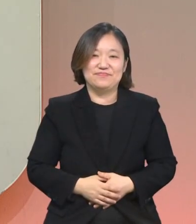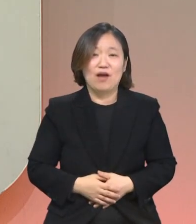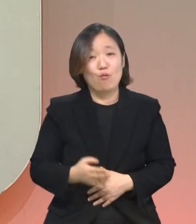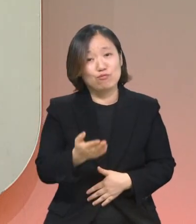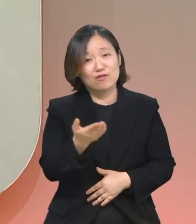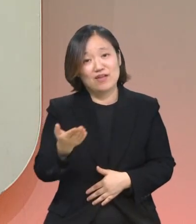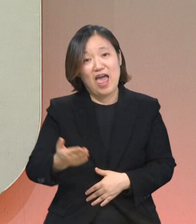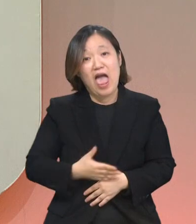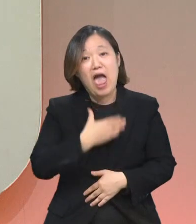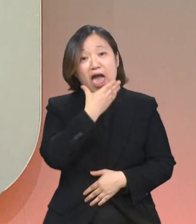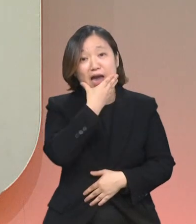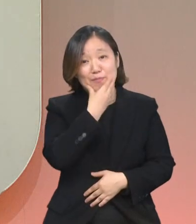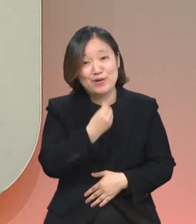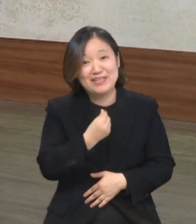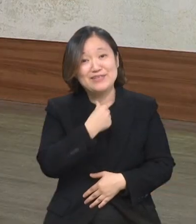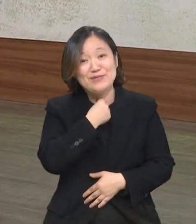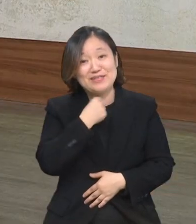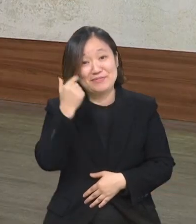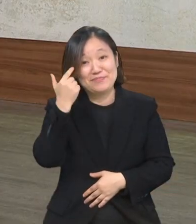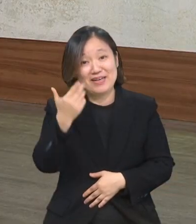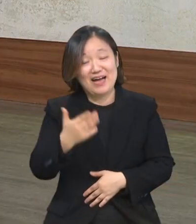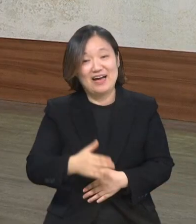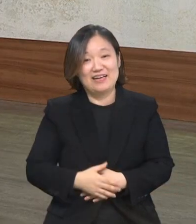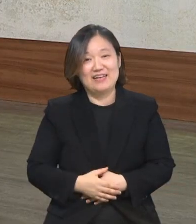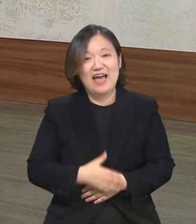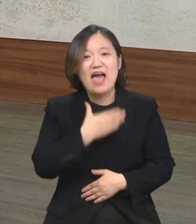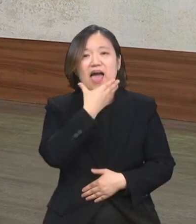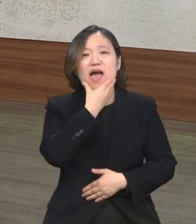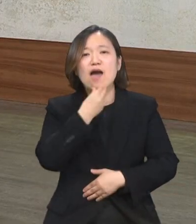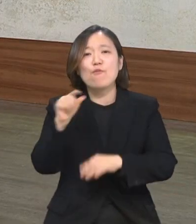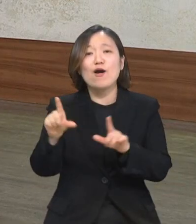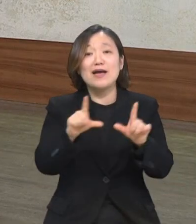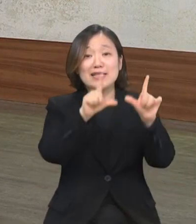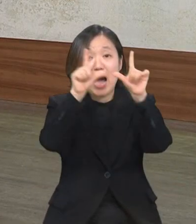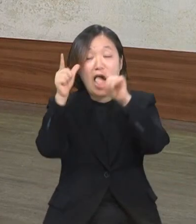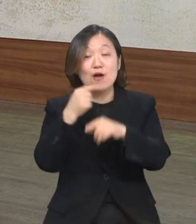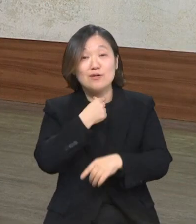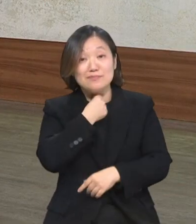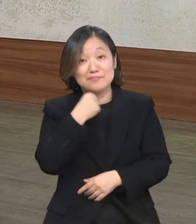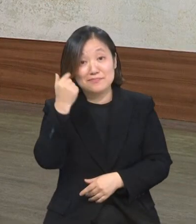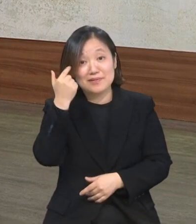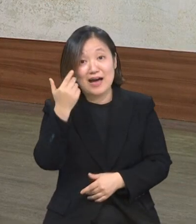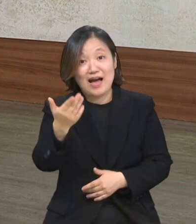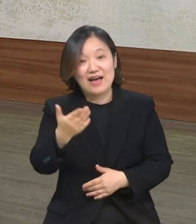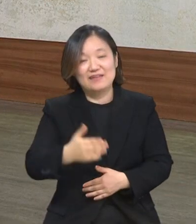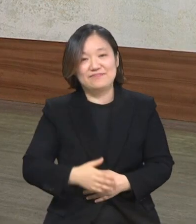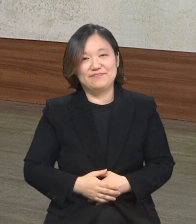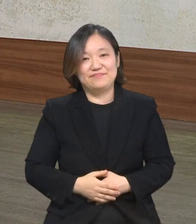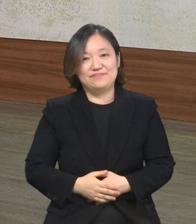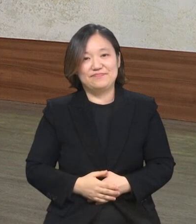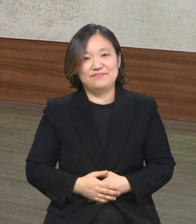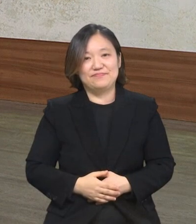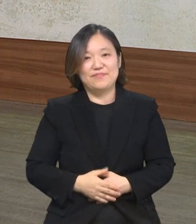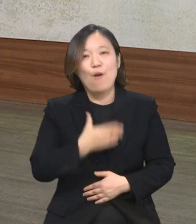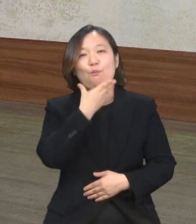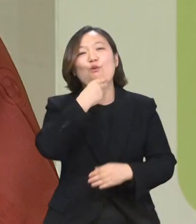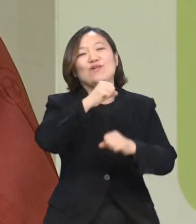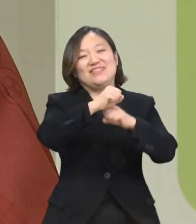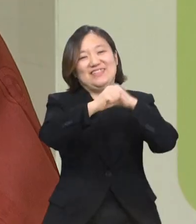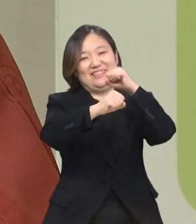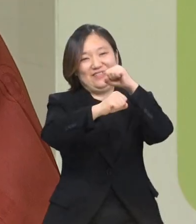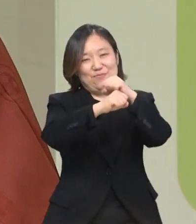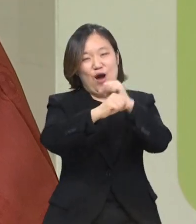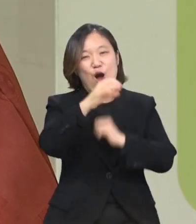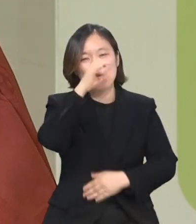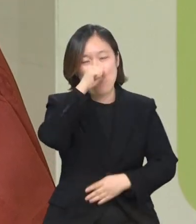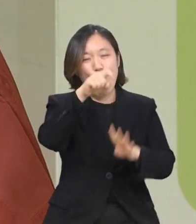여러분 행복해지고 싶습니까 행복한 삶을 창조하고 싶습니까 복을 지으십시오